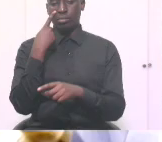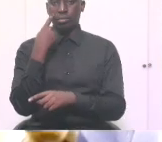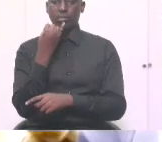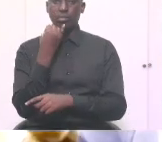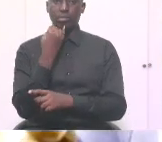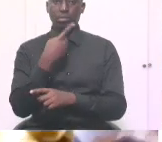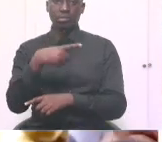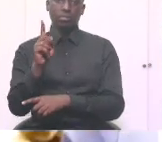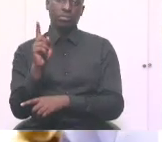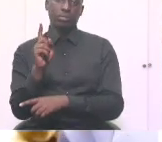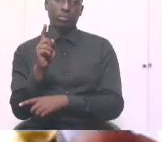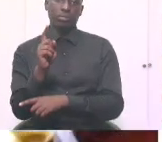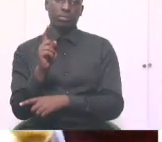umwana